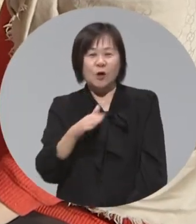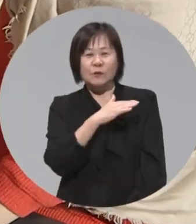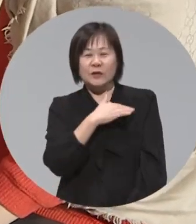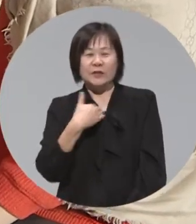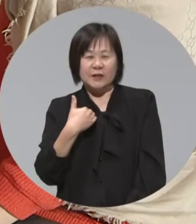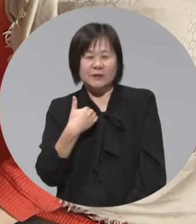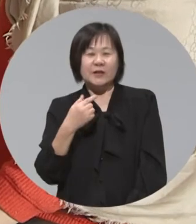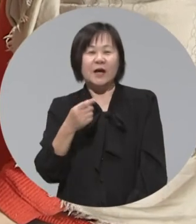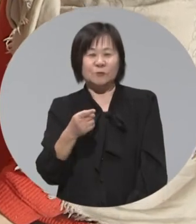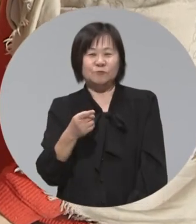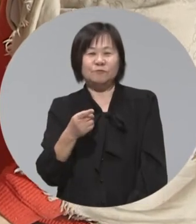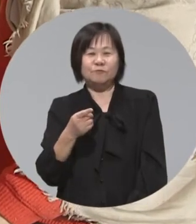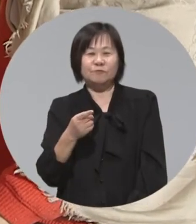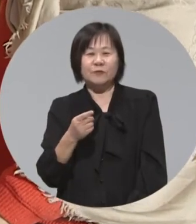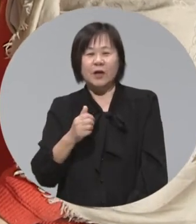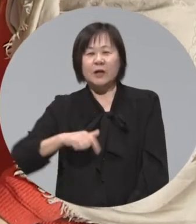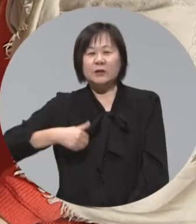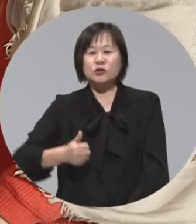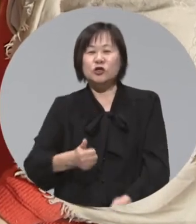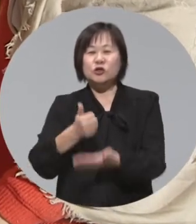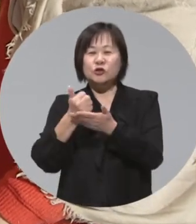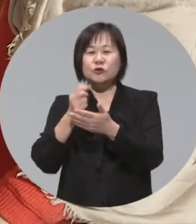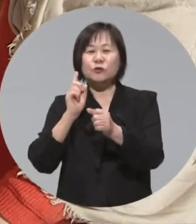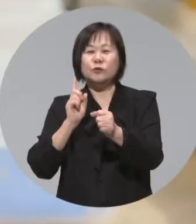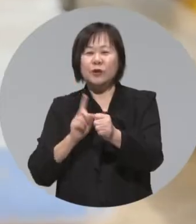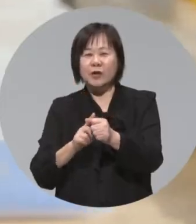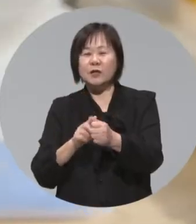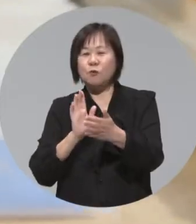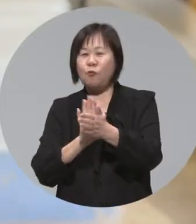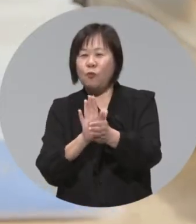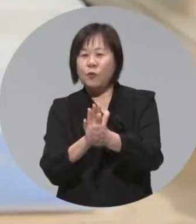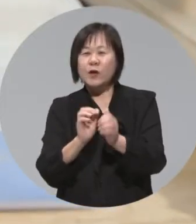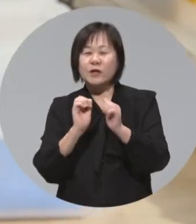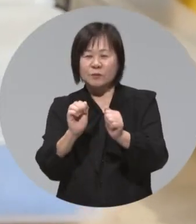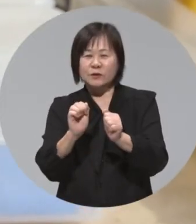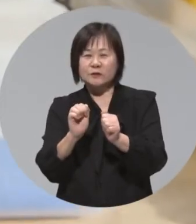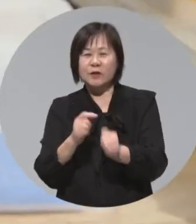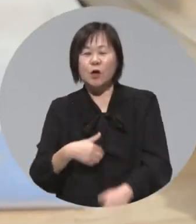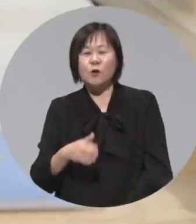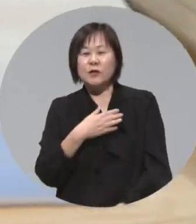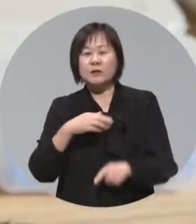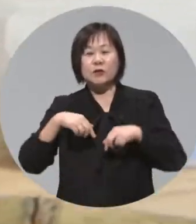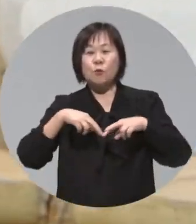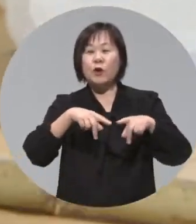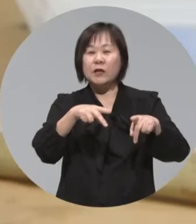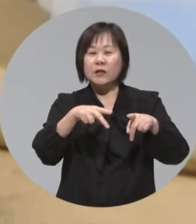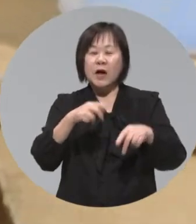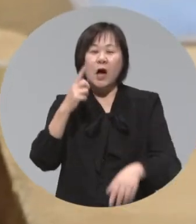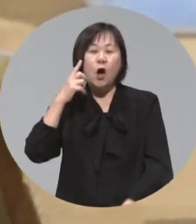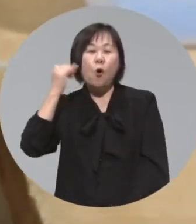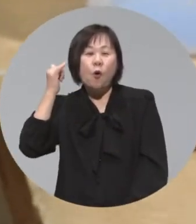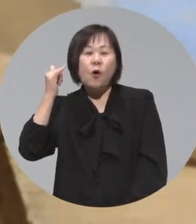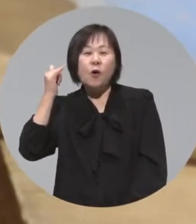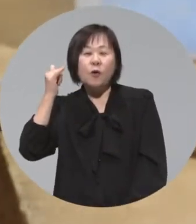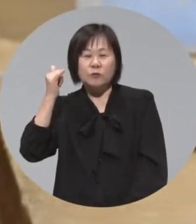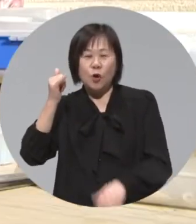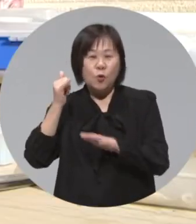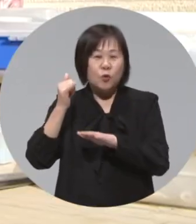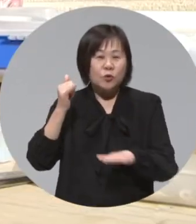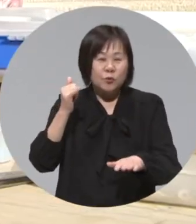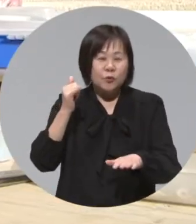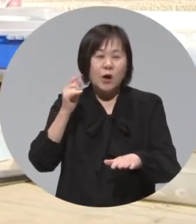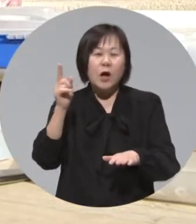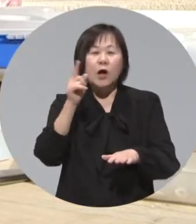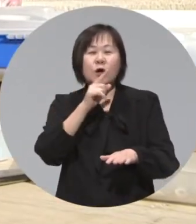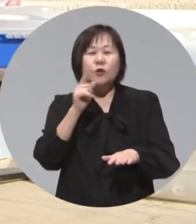そういったものを自主的にやらせていただいてます。私たちみたいなボランティアとそれから親御さんたちと子どもたちがどういうふうに触